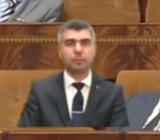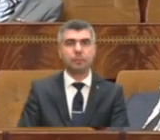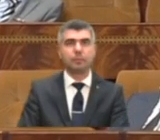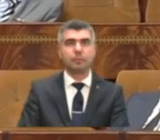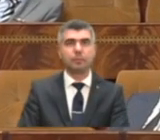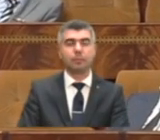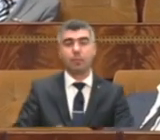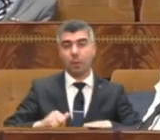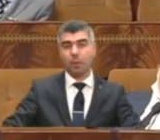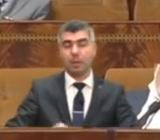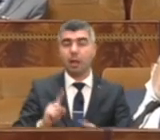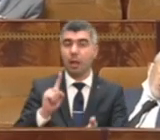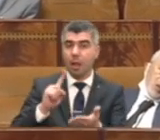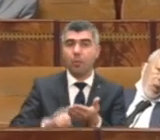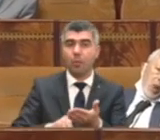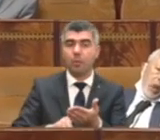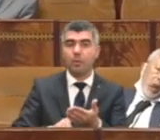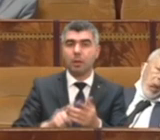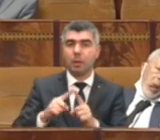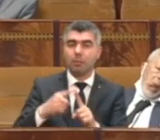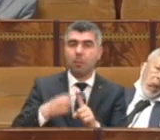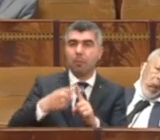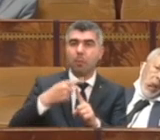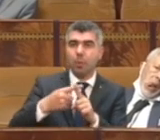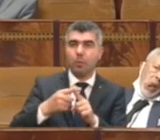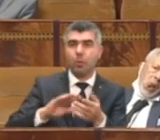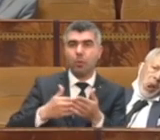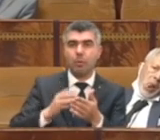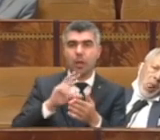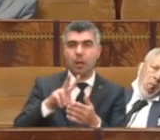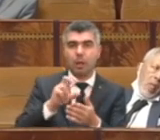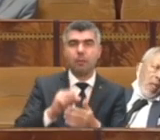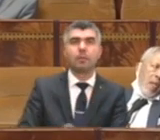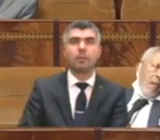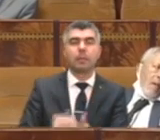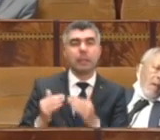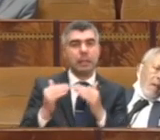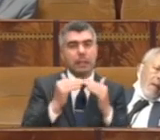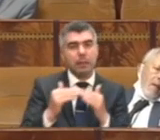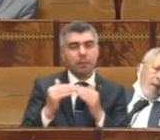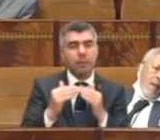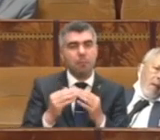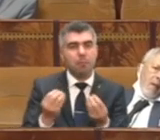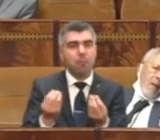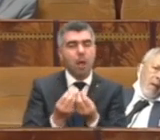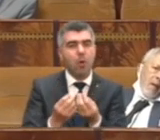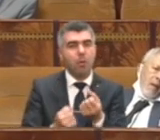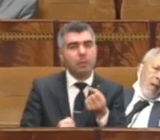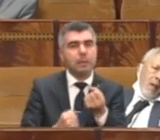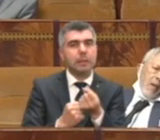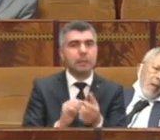السيد الوزير، لابد من الرفع من القدرة التنافسية لهذا القطاع من خلال تعزيز الالتقائية والتنسيق والتعاون